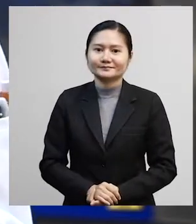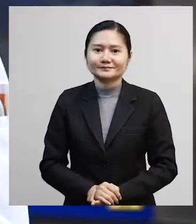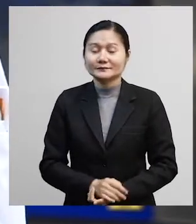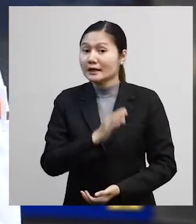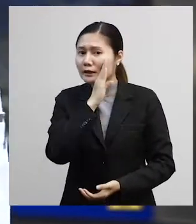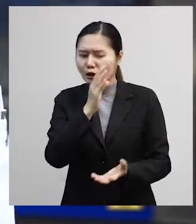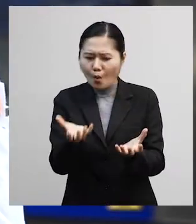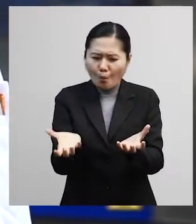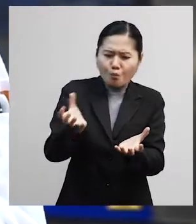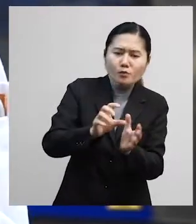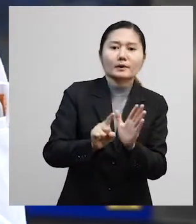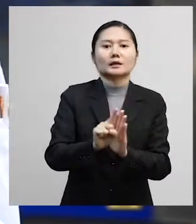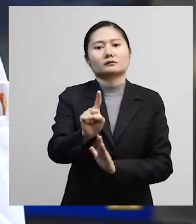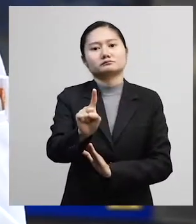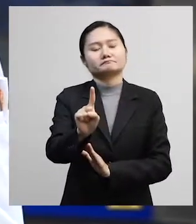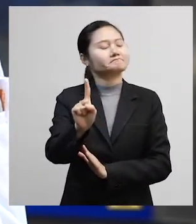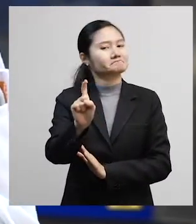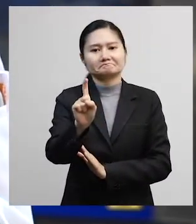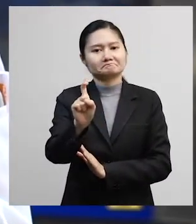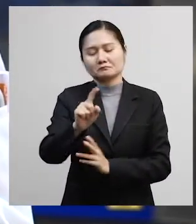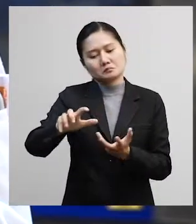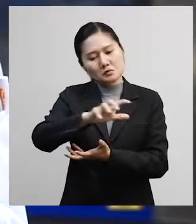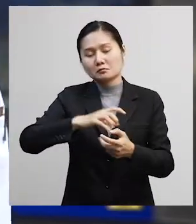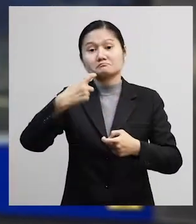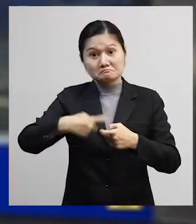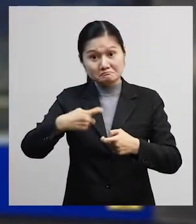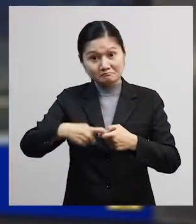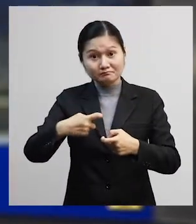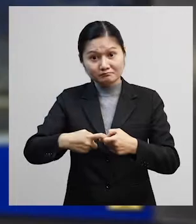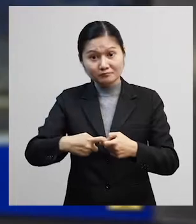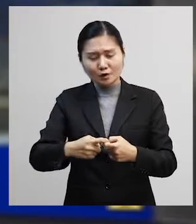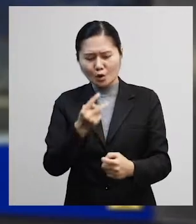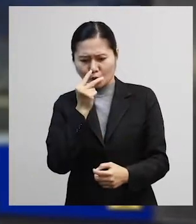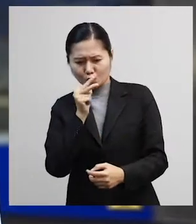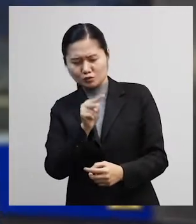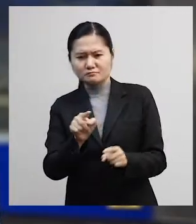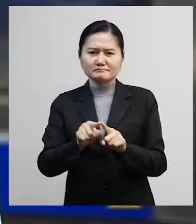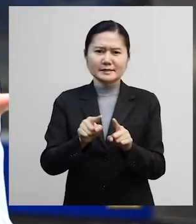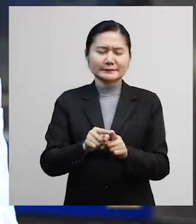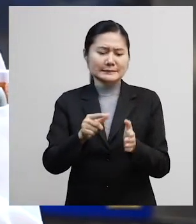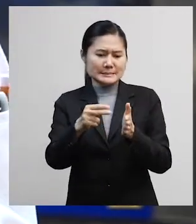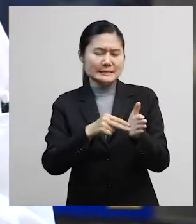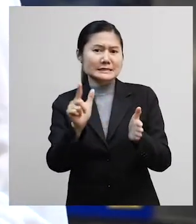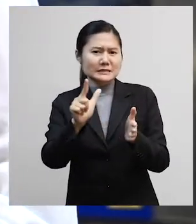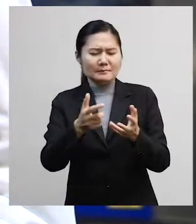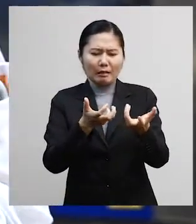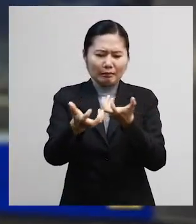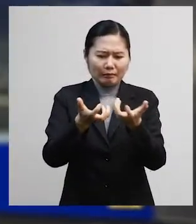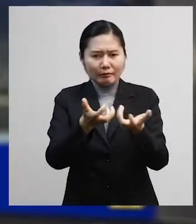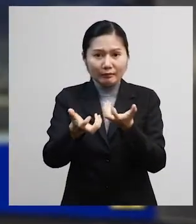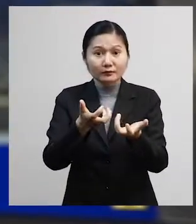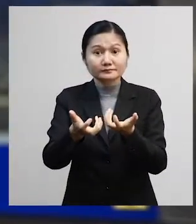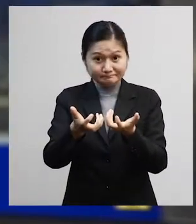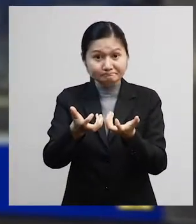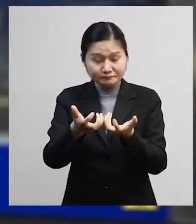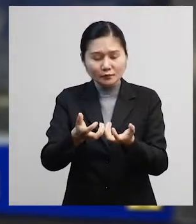คะถ้าเราเททั้งหมดได้พรวดลงไปทีเดียวเนี่ยเขาจะเข้ากันได้ยากแล้วอาจจะเจออาการที่เนยมันจะแตกเป็นลิ่มๆอะค่ะใ